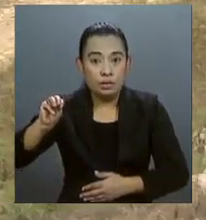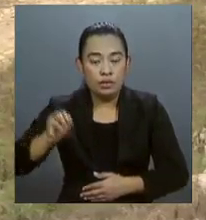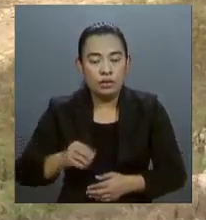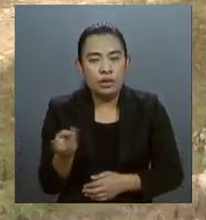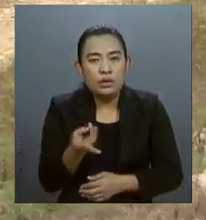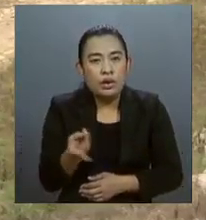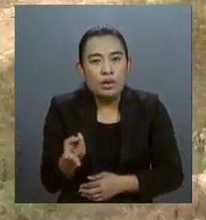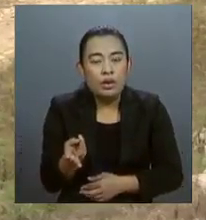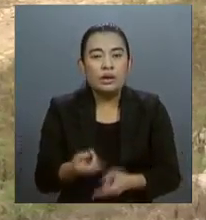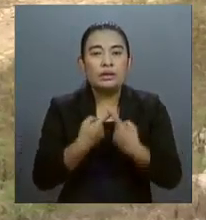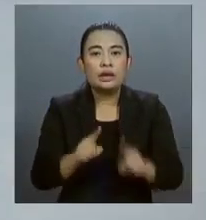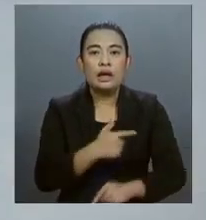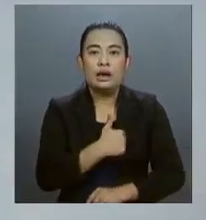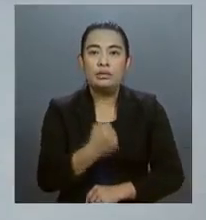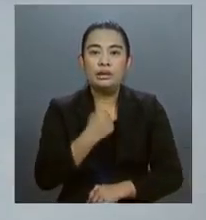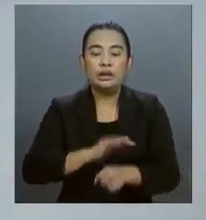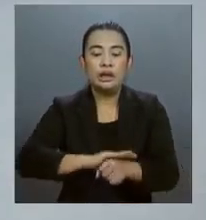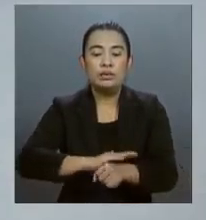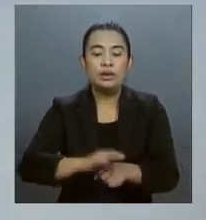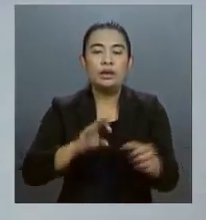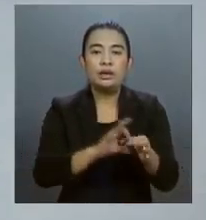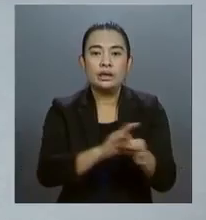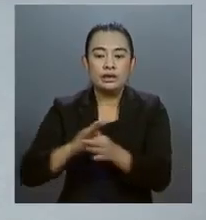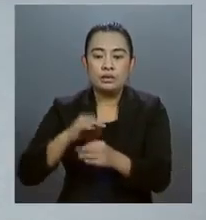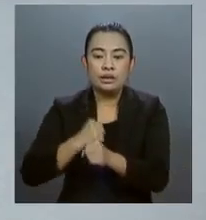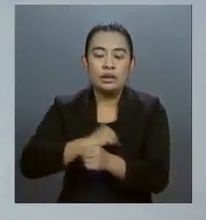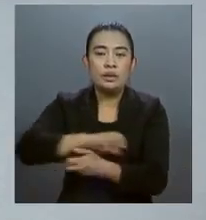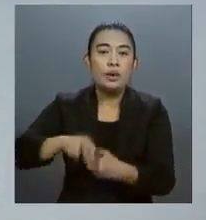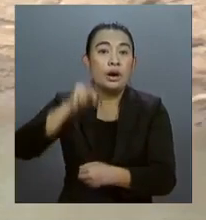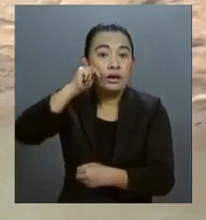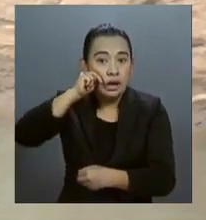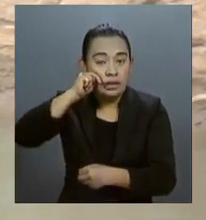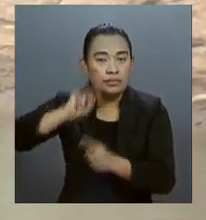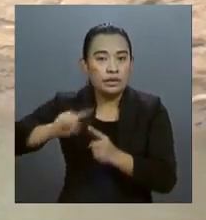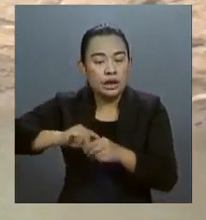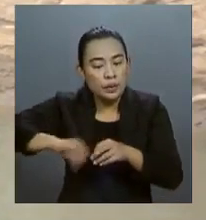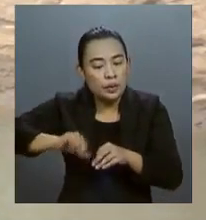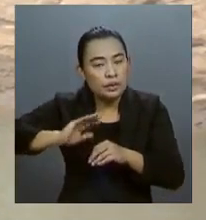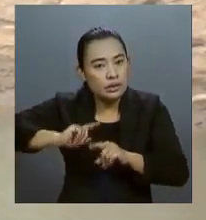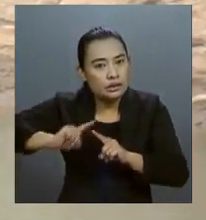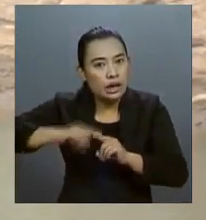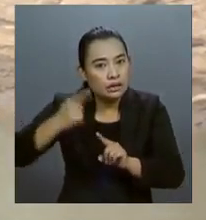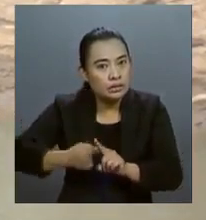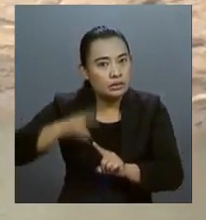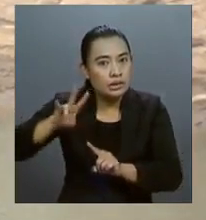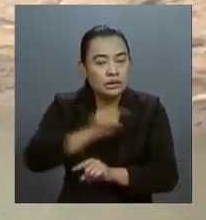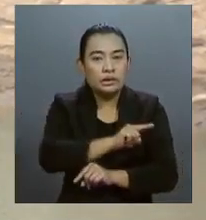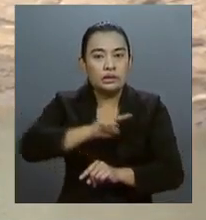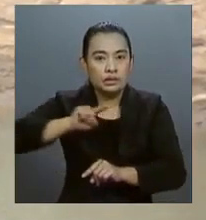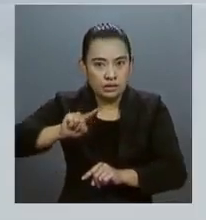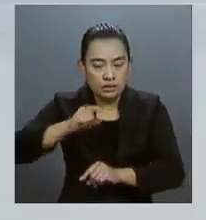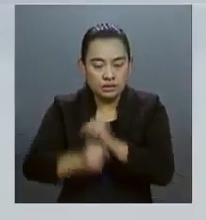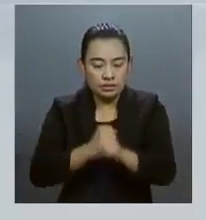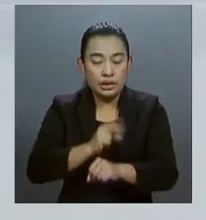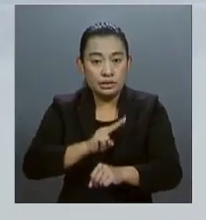อยแต่ก็ยังมั่นใจว่าเพียงพอสำหรับผลิตน้ำประปาและรักษาระบบนิเวศไปจนถึงวันที่1กรกฎาคม